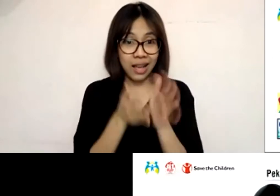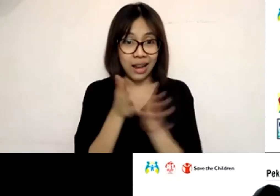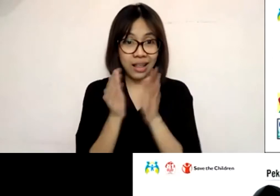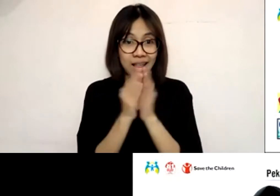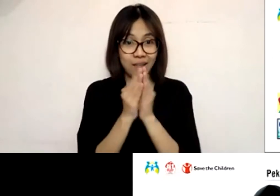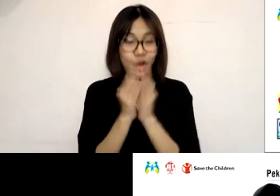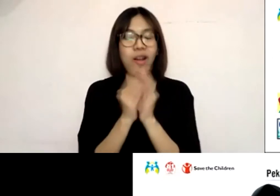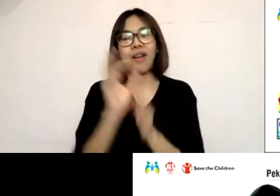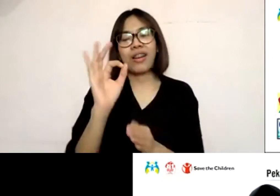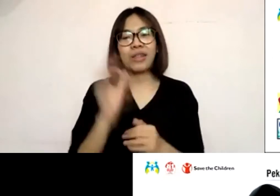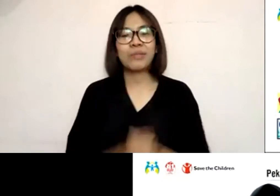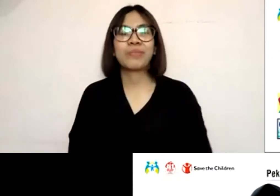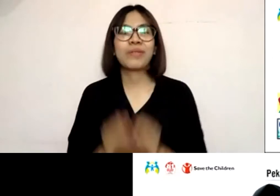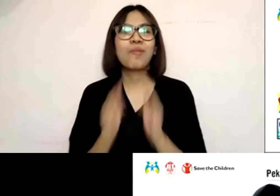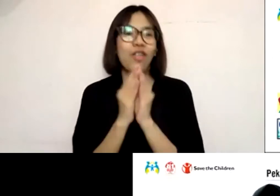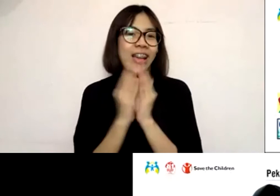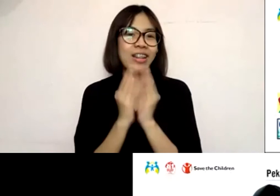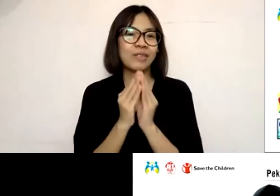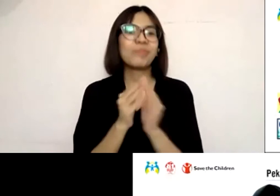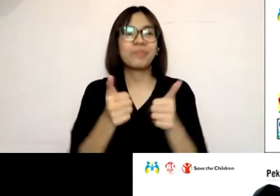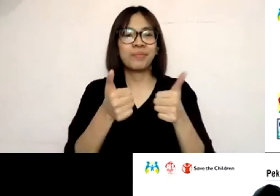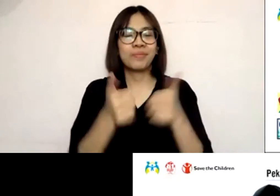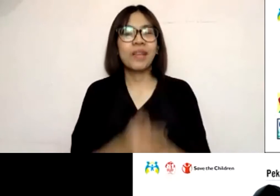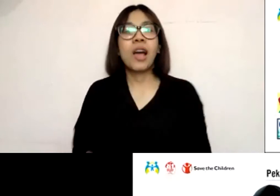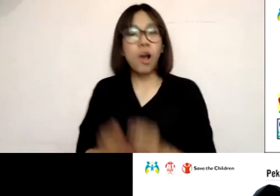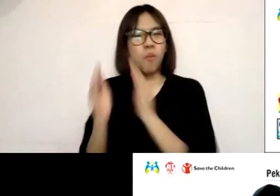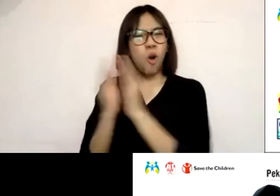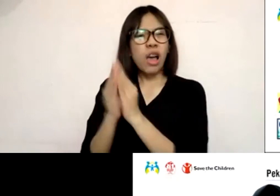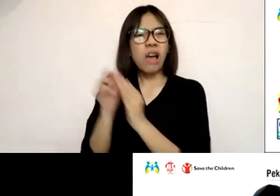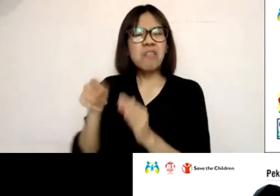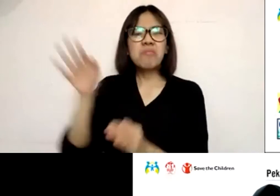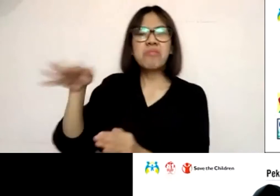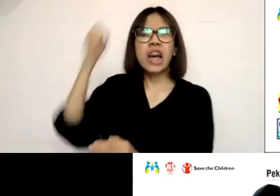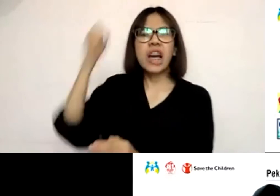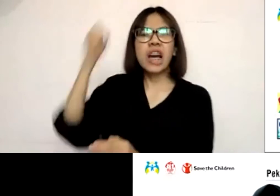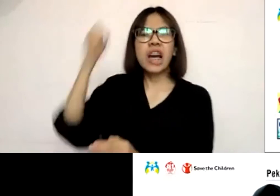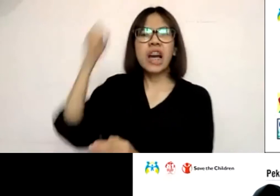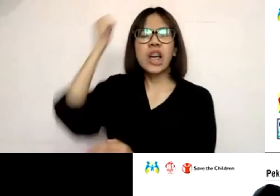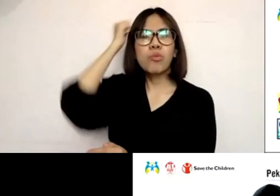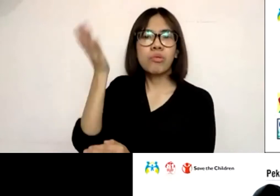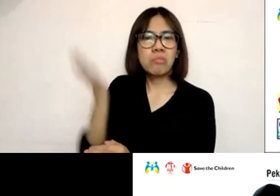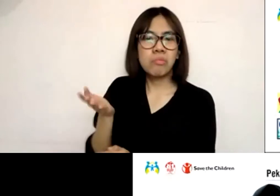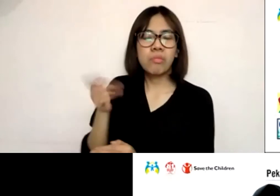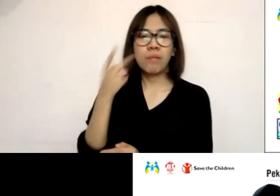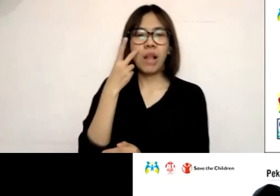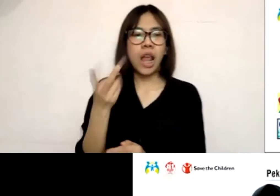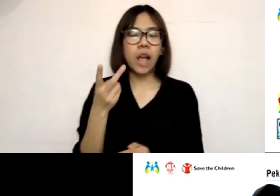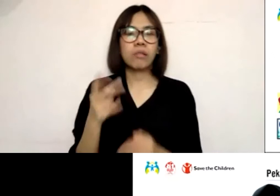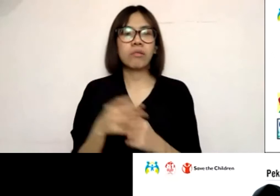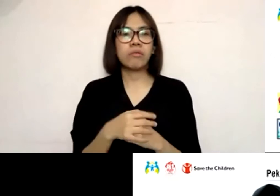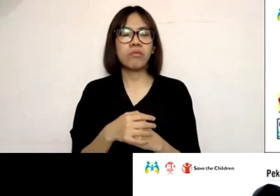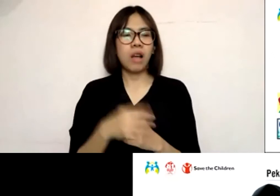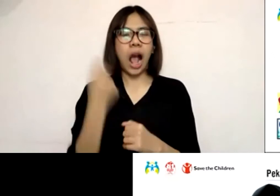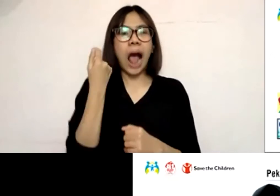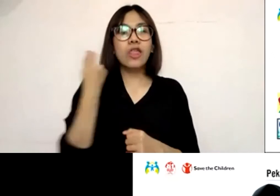Oke. Nah, Ibu sebagai CEO, sebagai pengusaha, gimana sih memandang pengusaha atau perusahaan itu